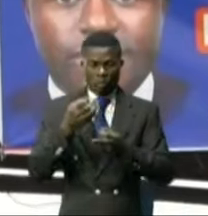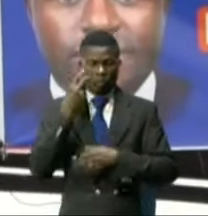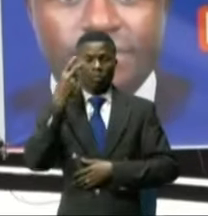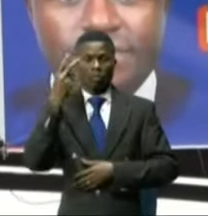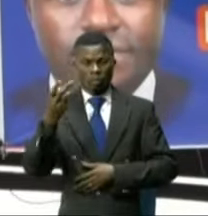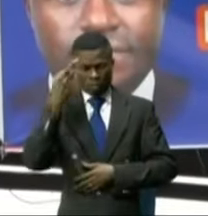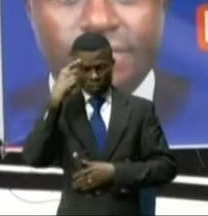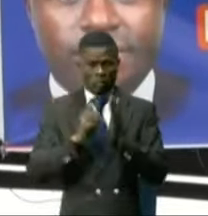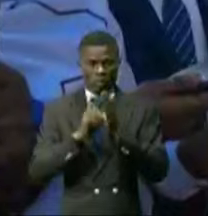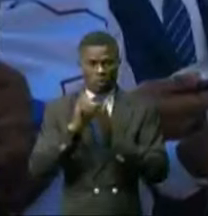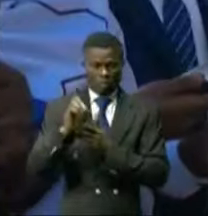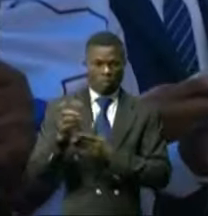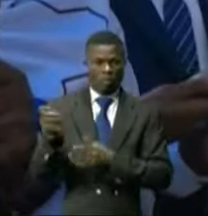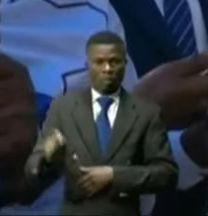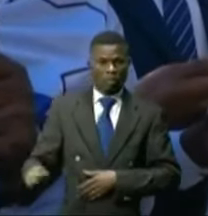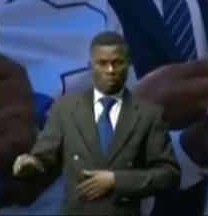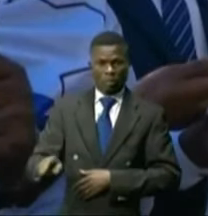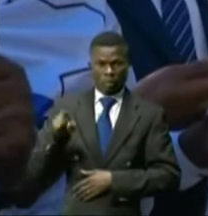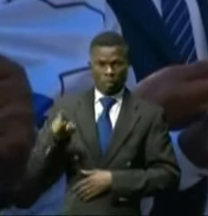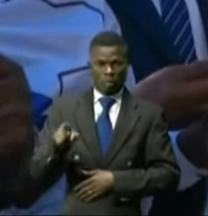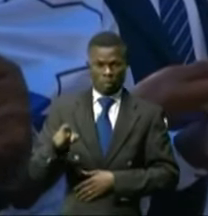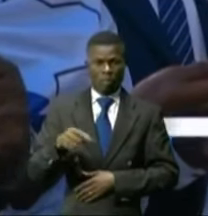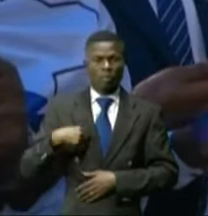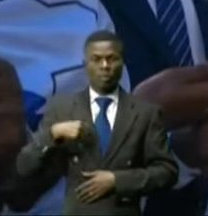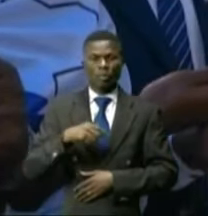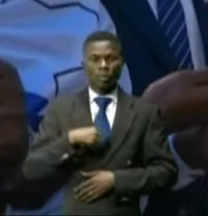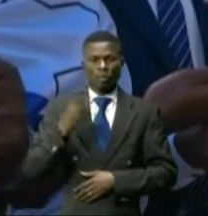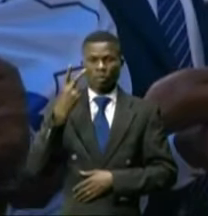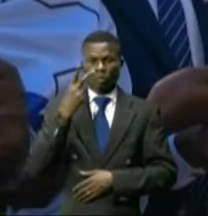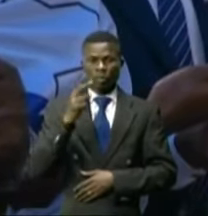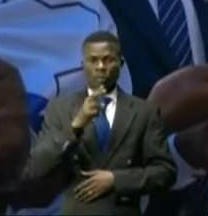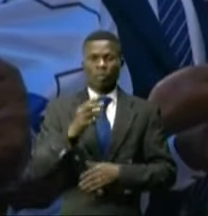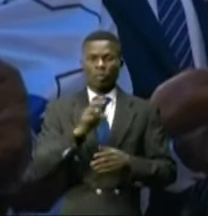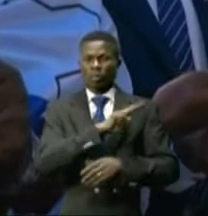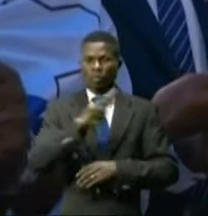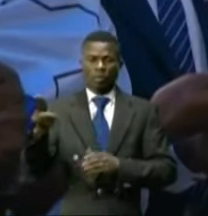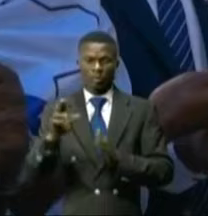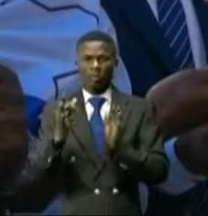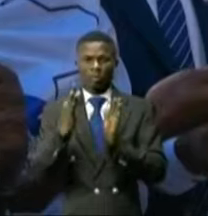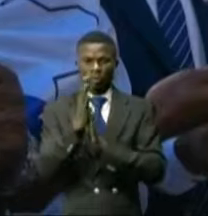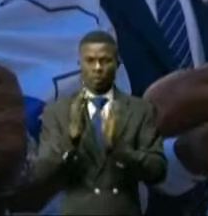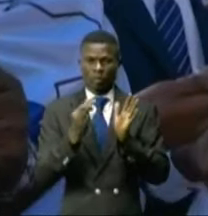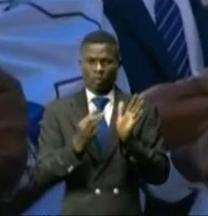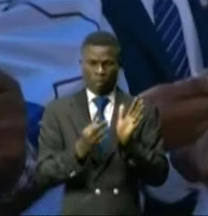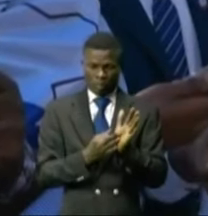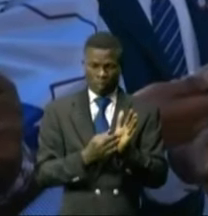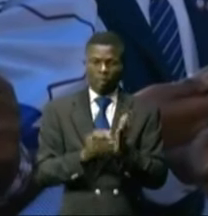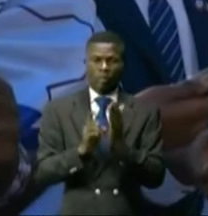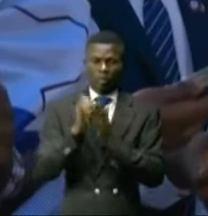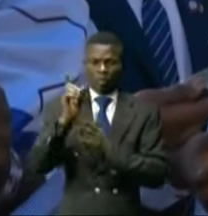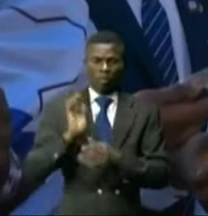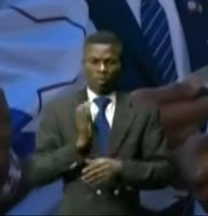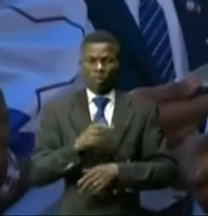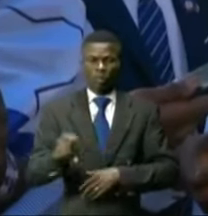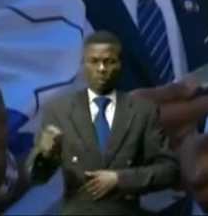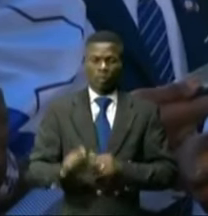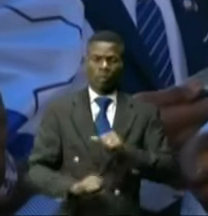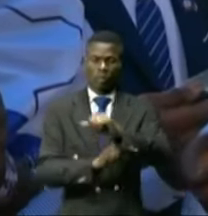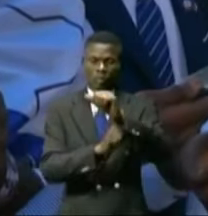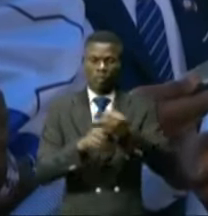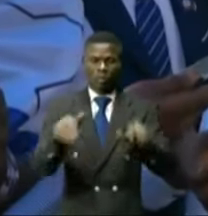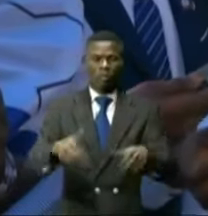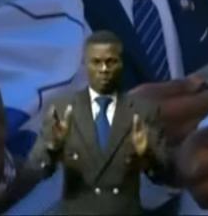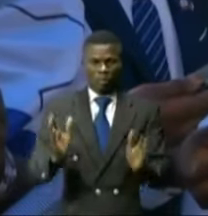pour le développement de ces territoires. Nous avons depuis 2008 dans le développement du territoire des Songololos, nous soutenons les